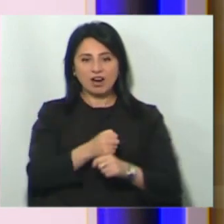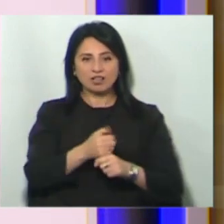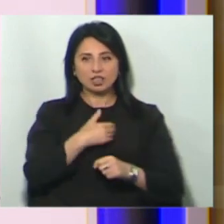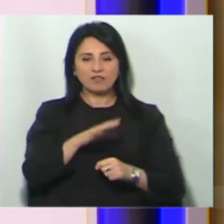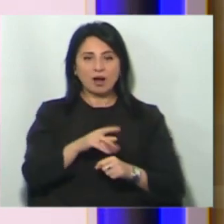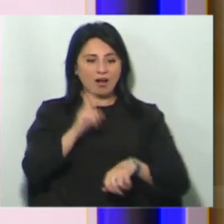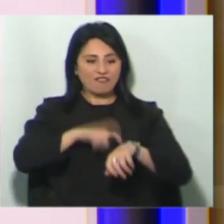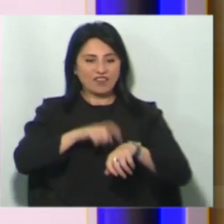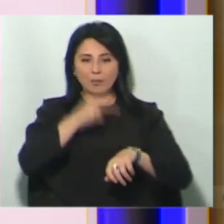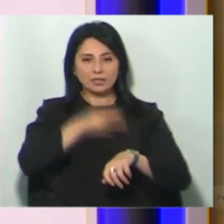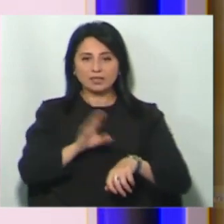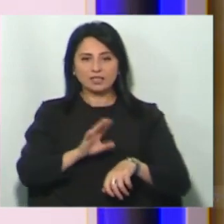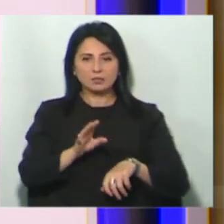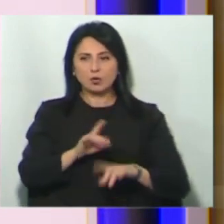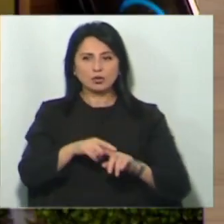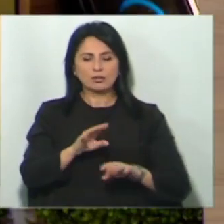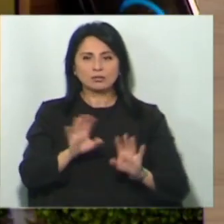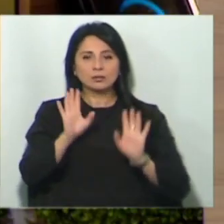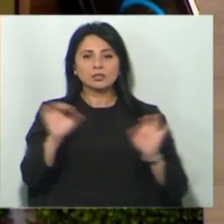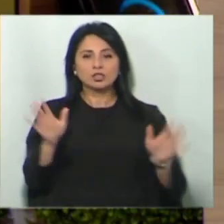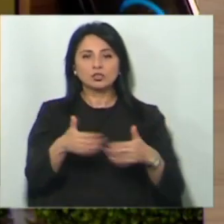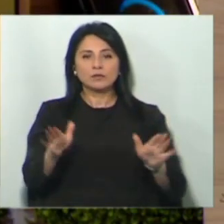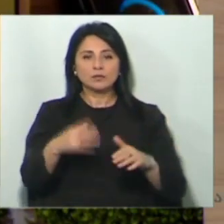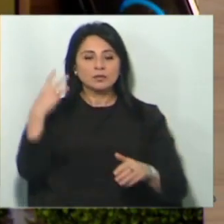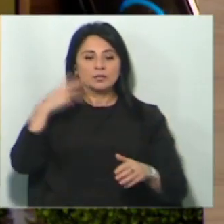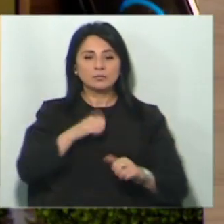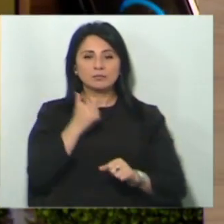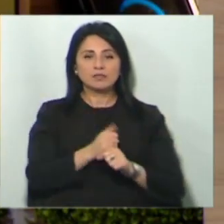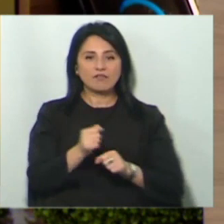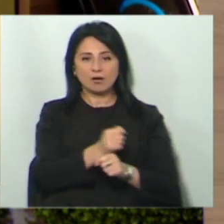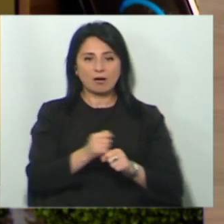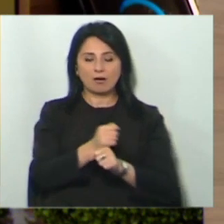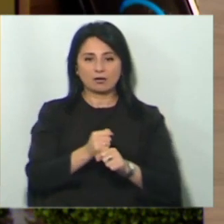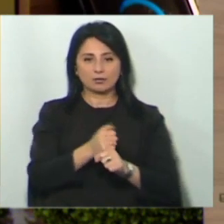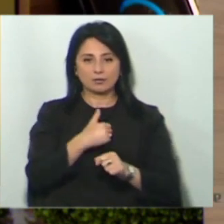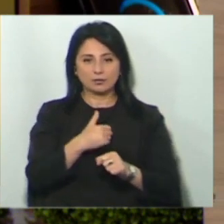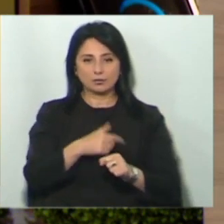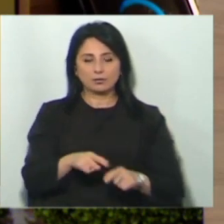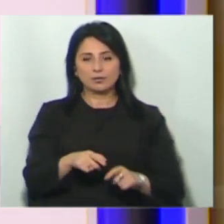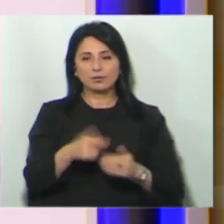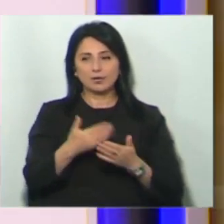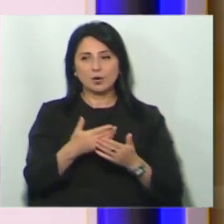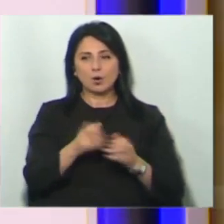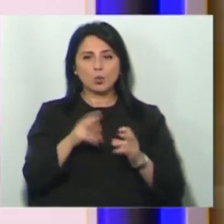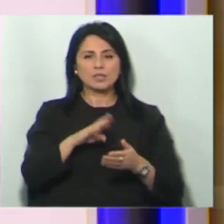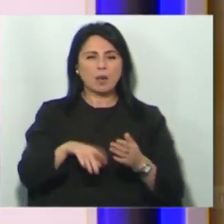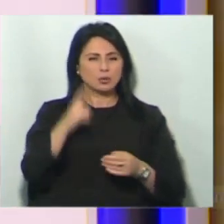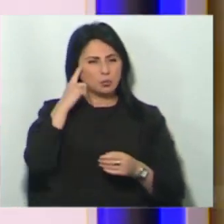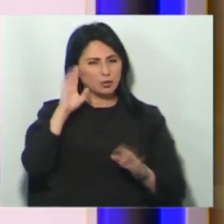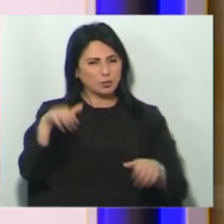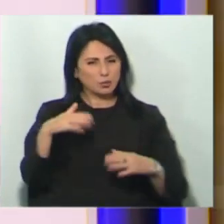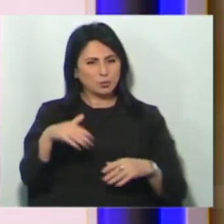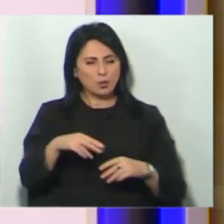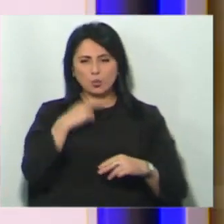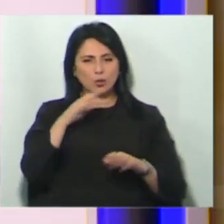კარგავენ კონტროლს და დროის თვალსაზრისით აი იმ ვთქვათ პერიოდს, როდის არის უსაფრთხო, როდის არის უფრო სახიფათო,